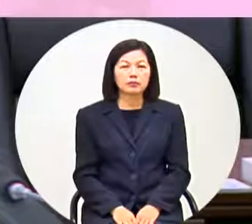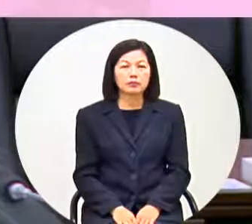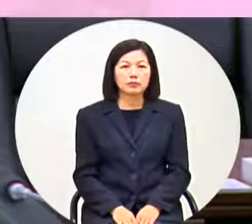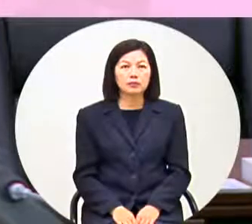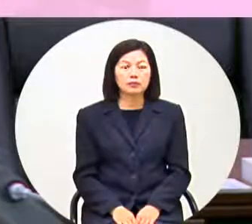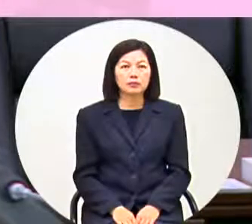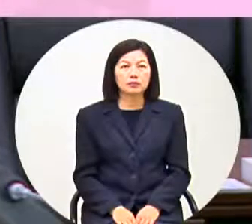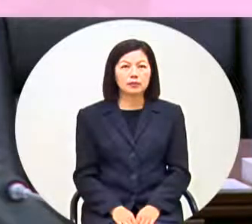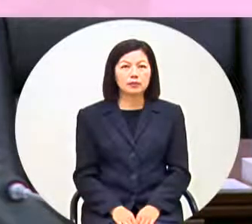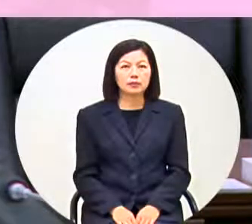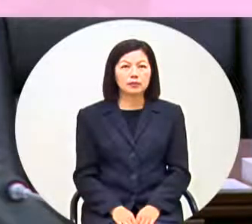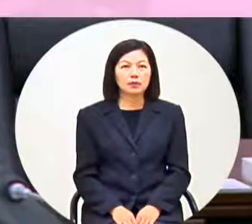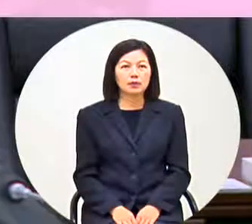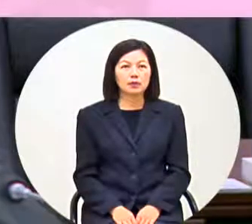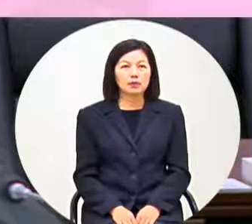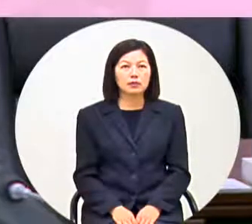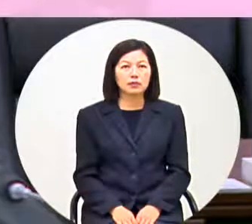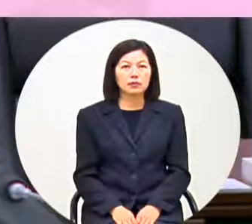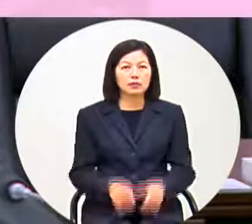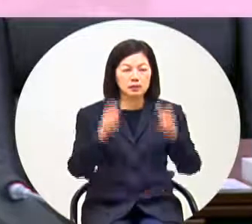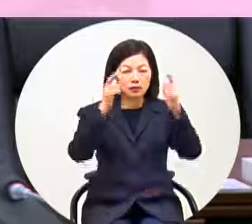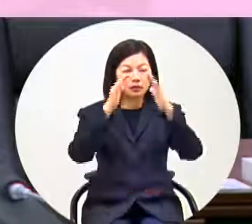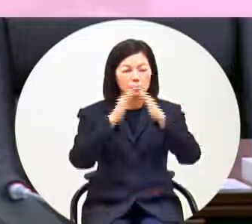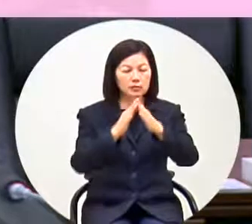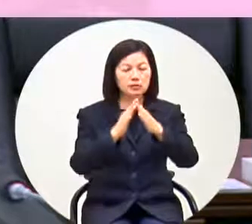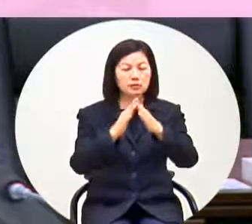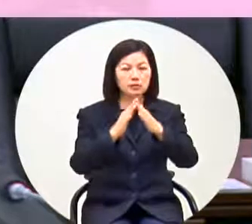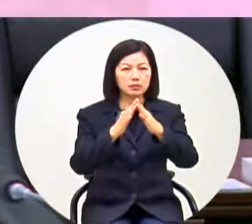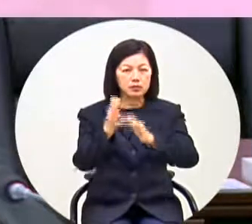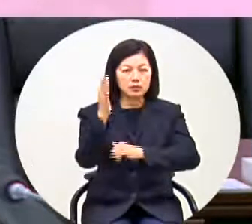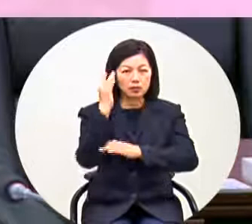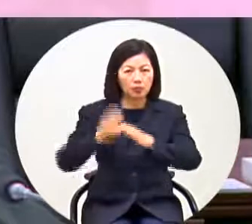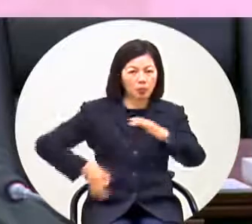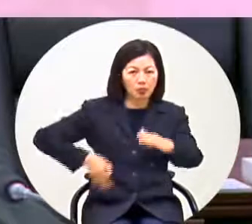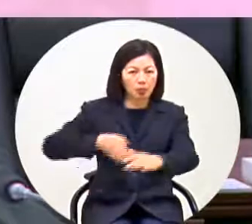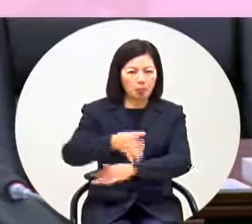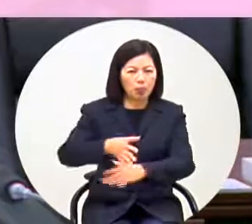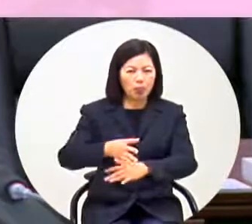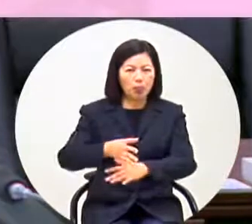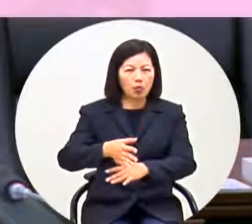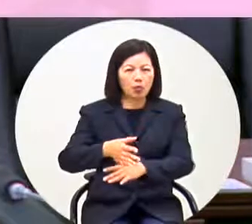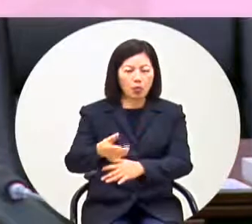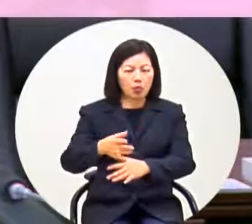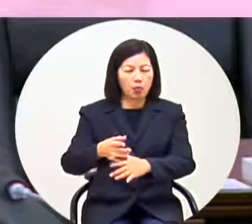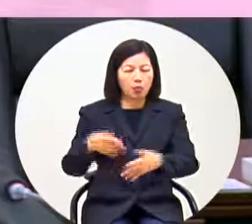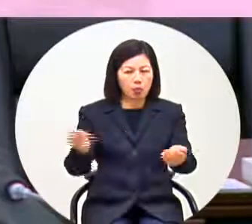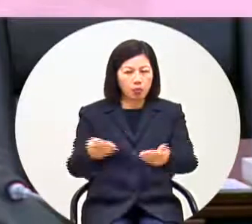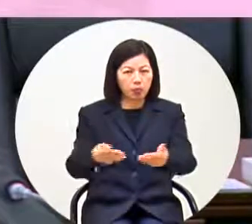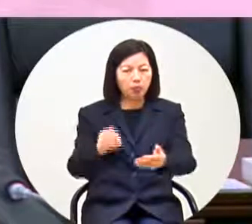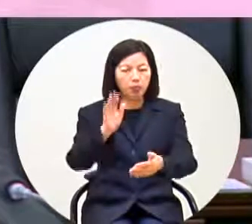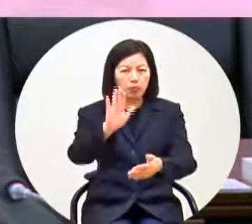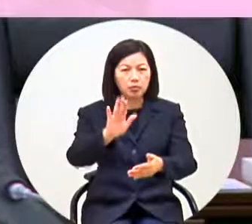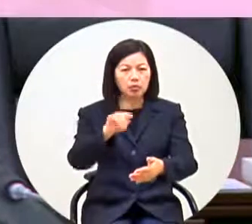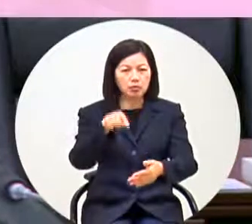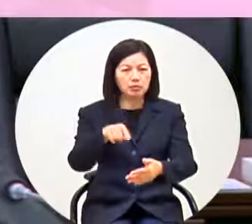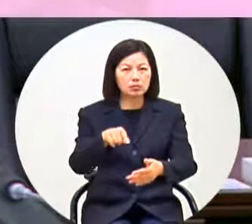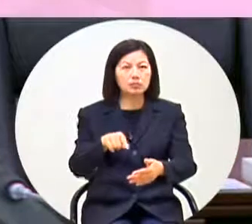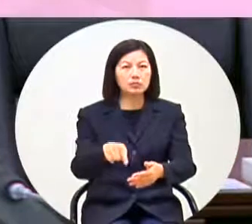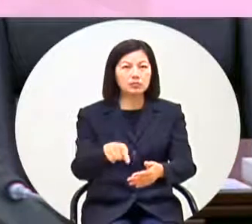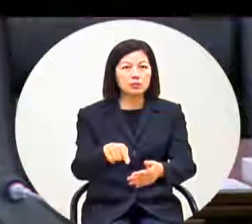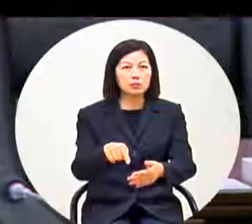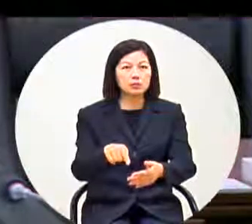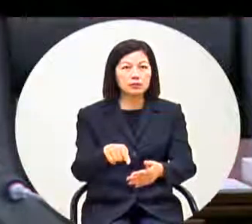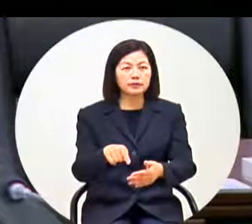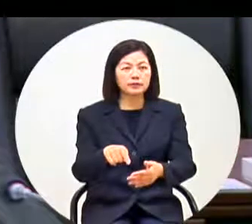我们高雄市政府投注那么多的经费在建设，那这里总算有一些小回应